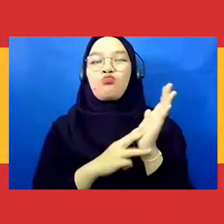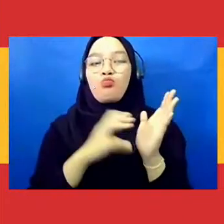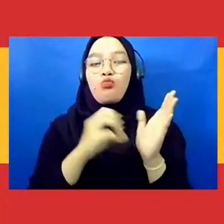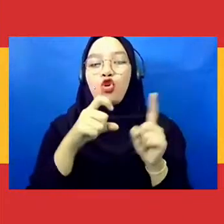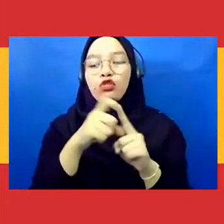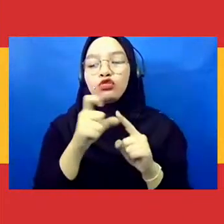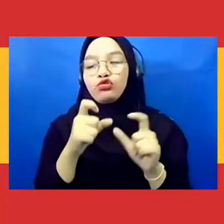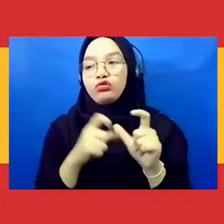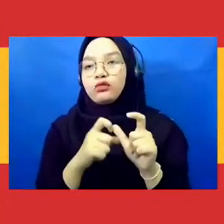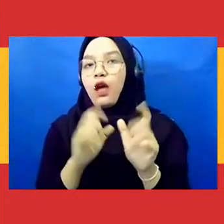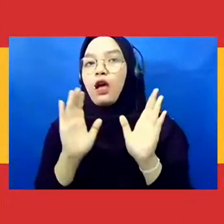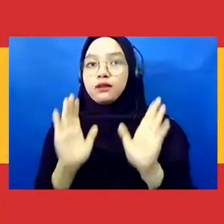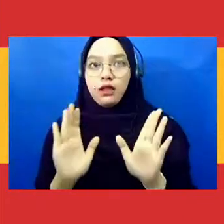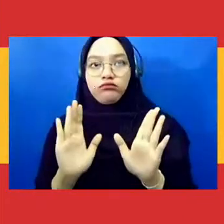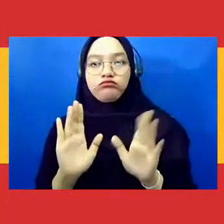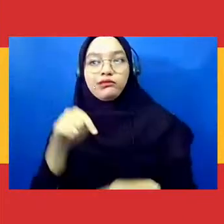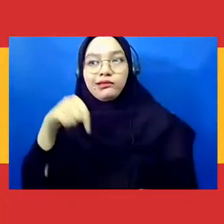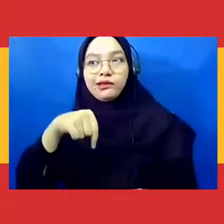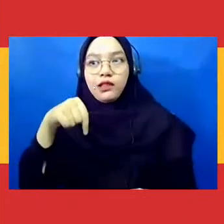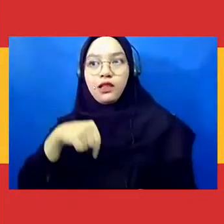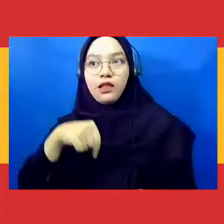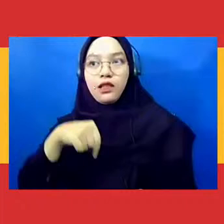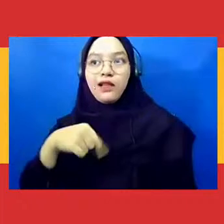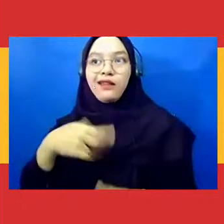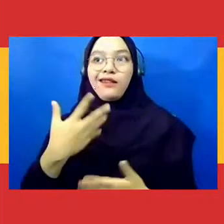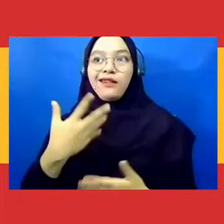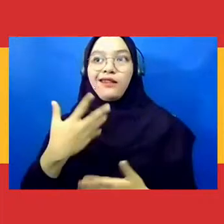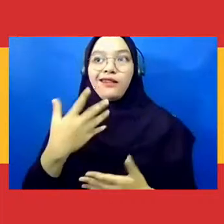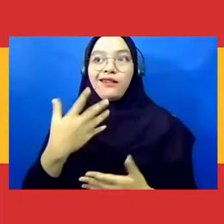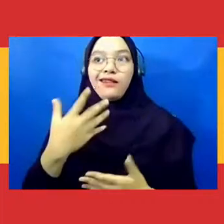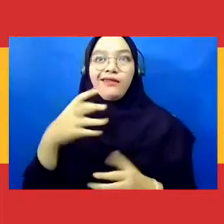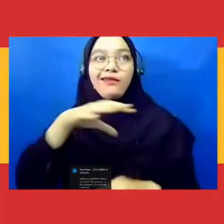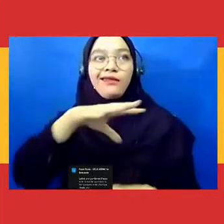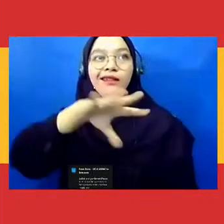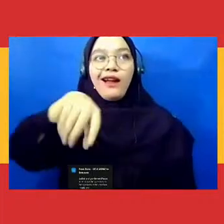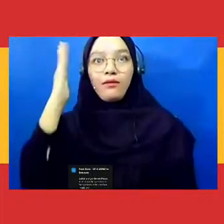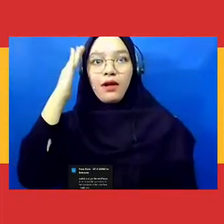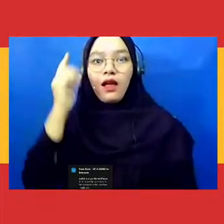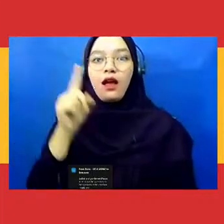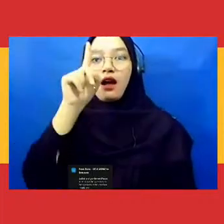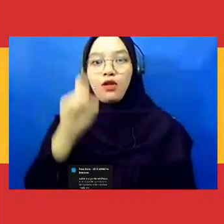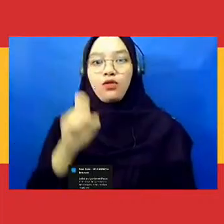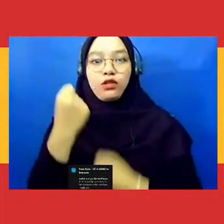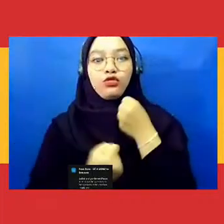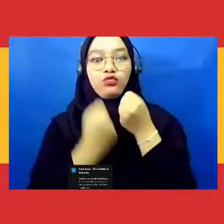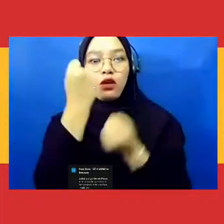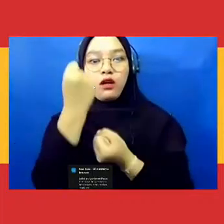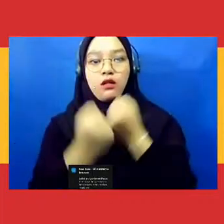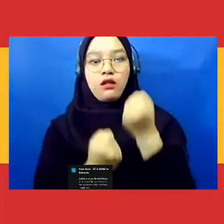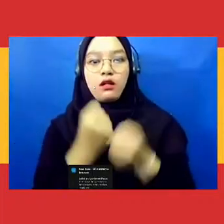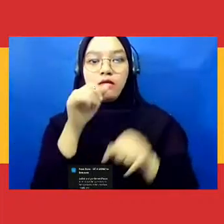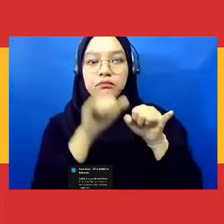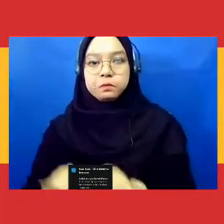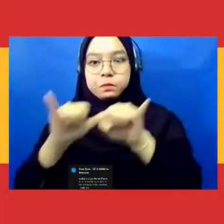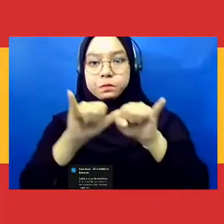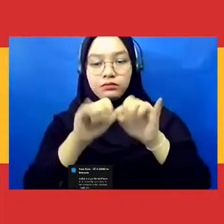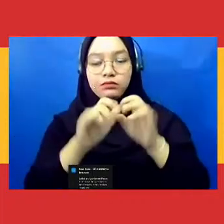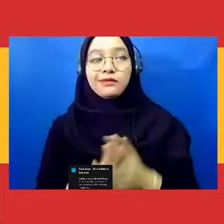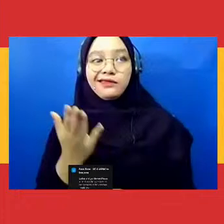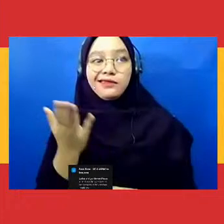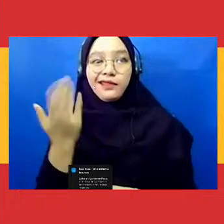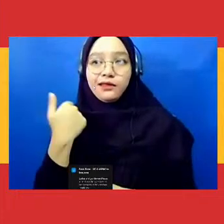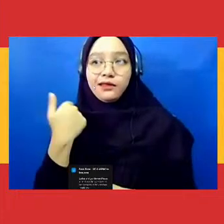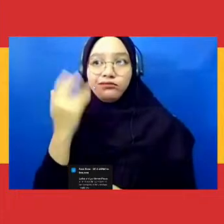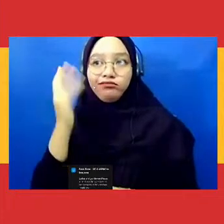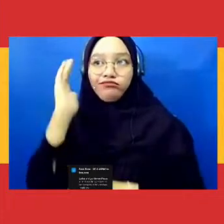harus betul-betul berupaya berjuang bersama. Apa yang disampaikan tadi dari apa semua